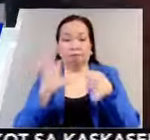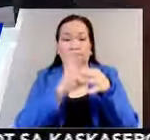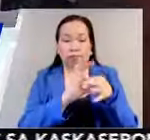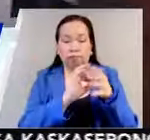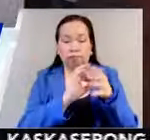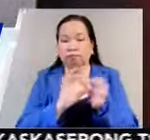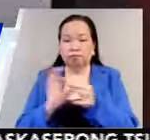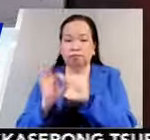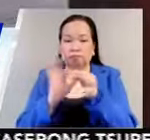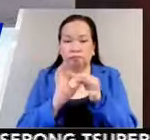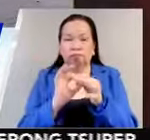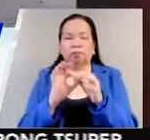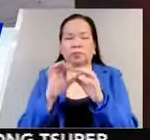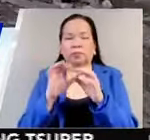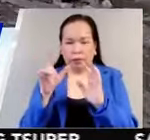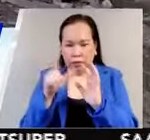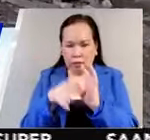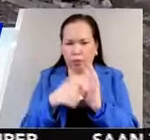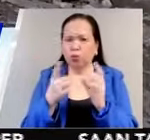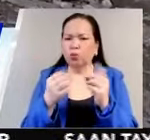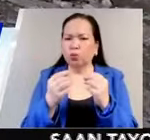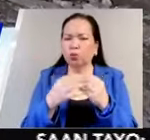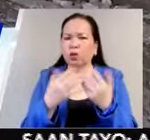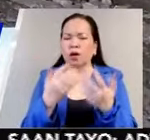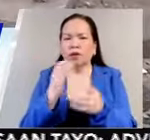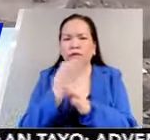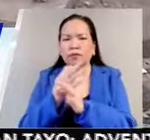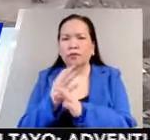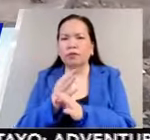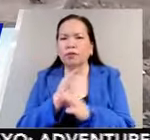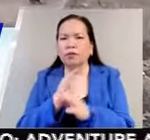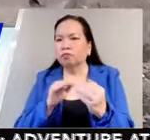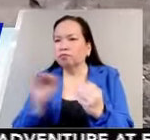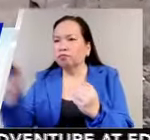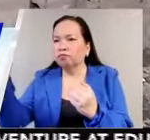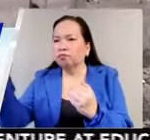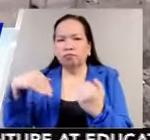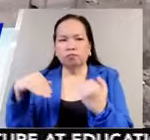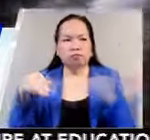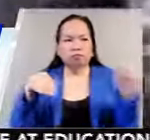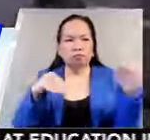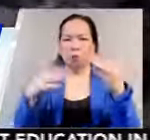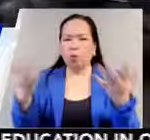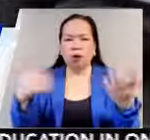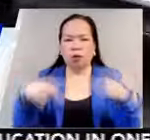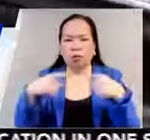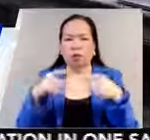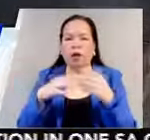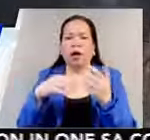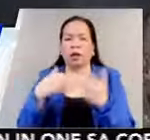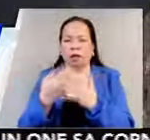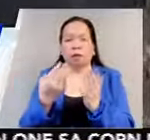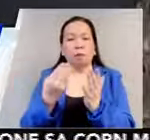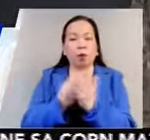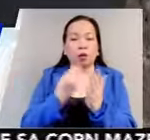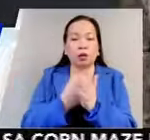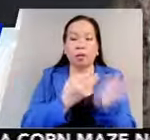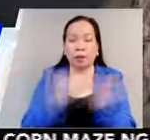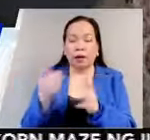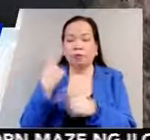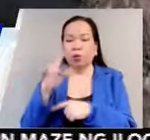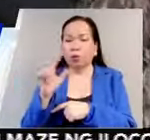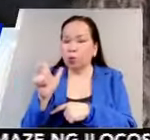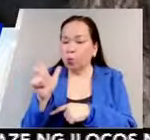o pagsasaayos ng mga ruta. Saka ipatutupad ang vehicle modernization sa loob ng 27 buwan. Pero pag-amin